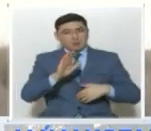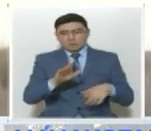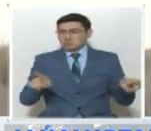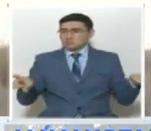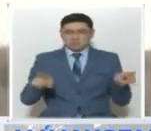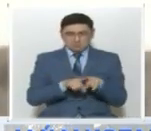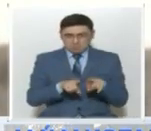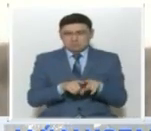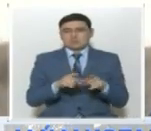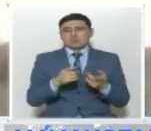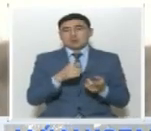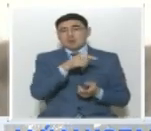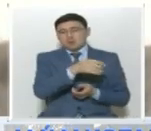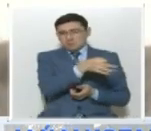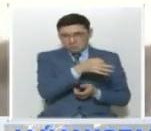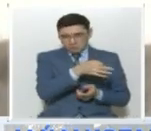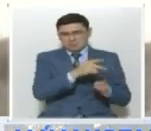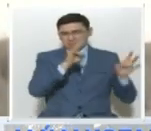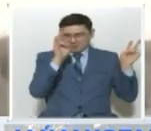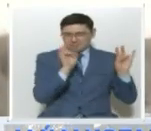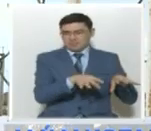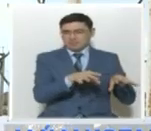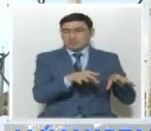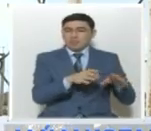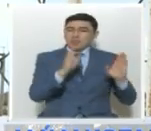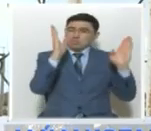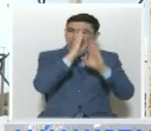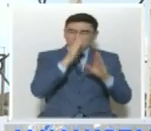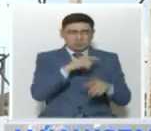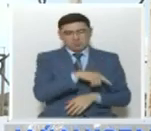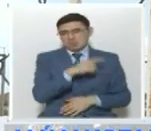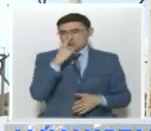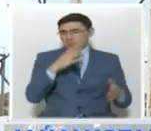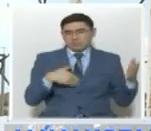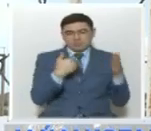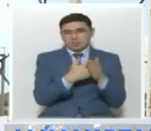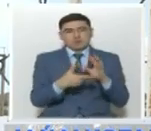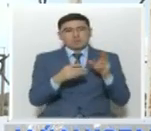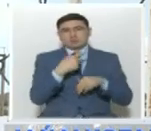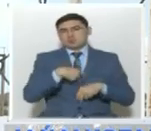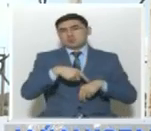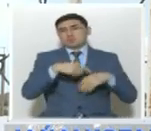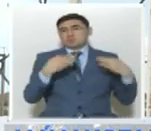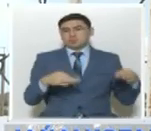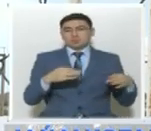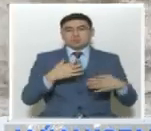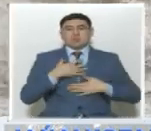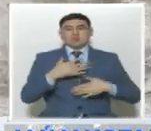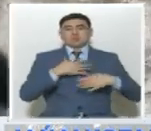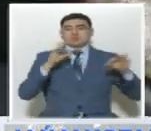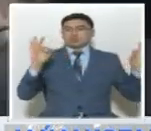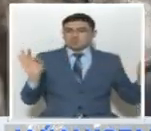бой үйрете алмай аралға қайтып келетін көрінеді. Бала кезінен табиғатқа жақын болған соң жаны еркіндік түседі. Таза ауамен табиғат құшағында